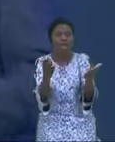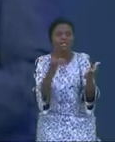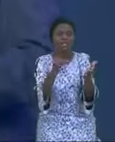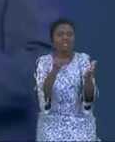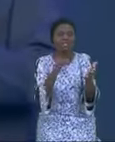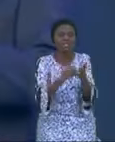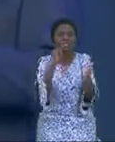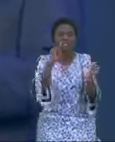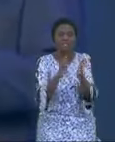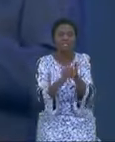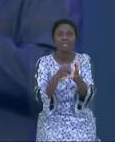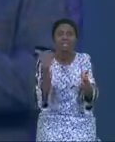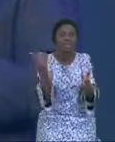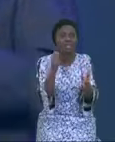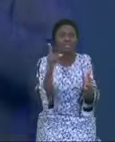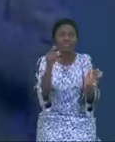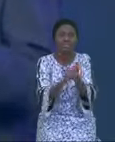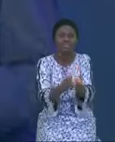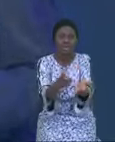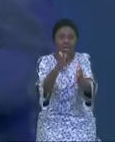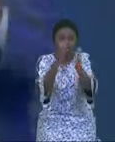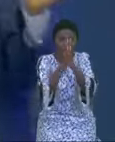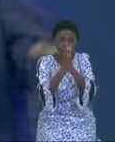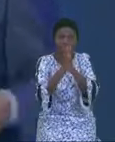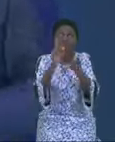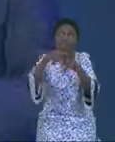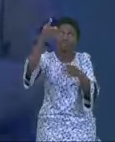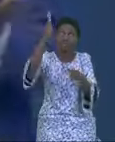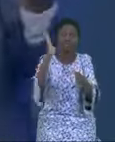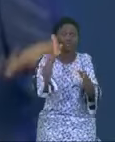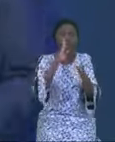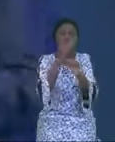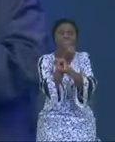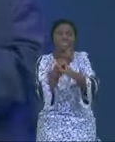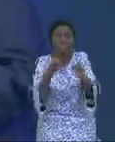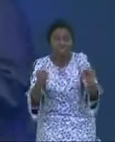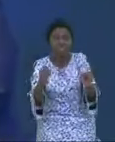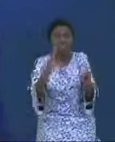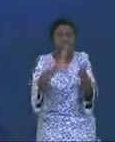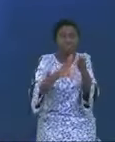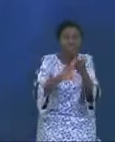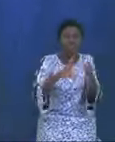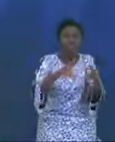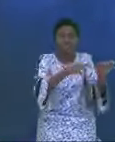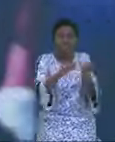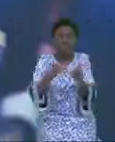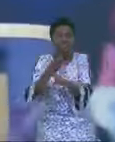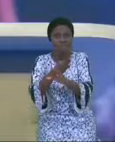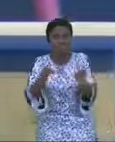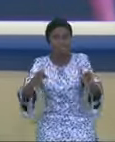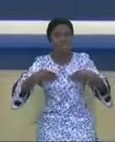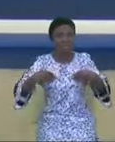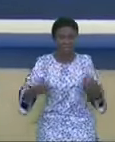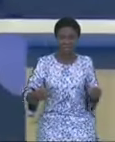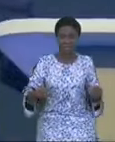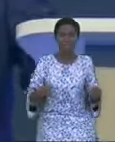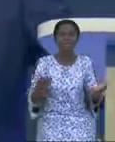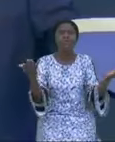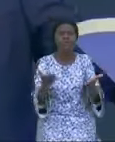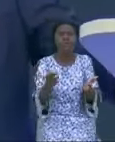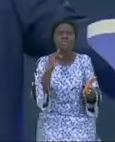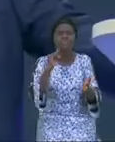le nom du Seigneur sera sauvé pardonne et affranchir quelle est la bonne nouvelle la